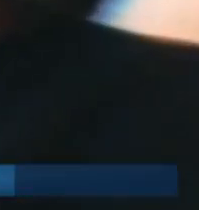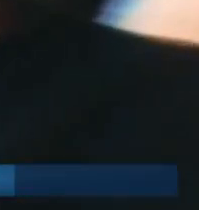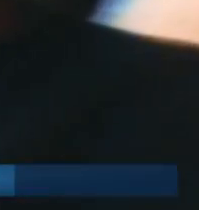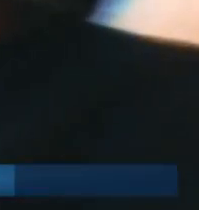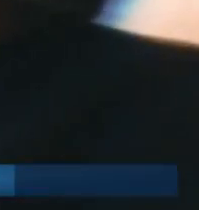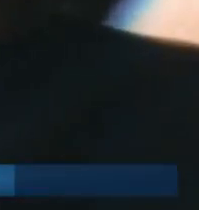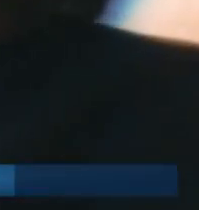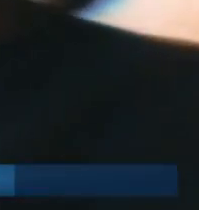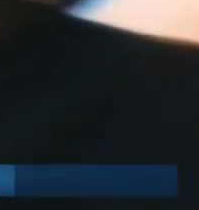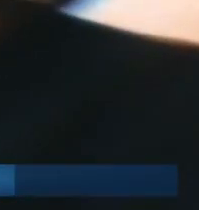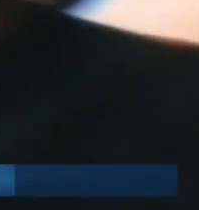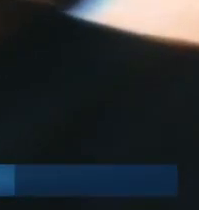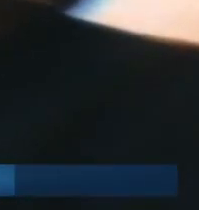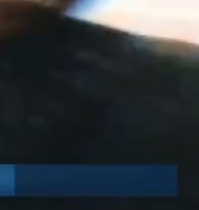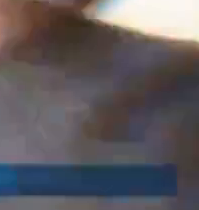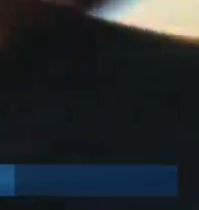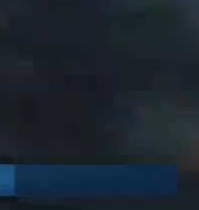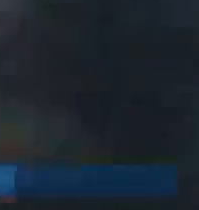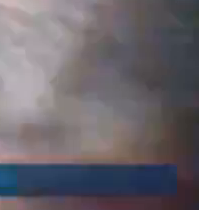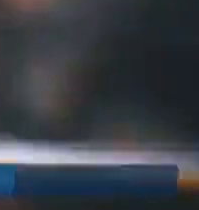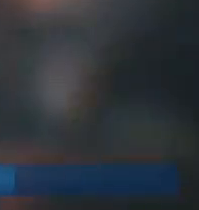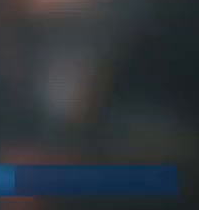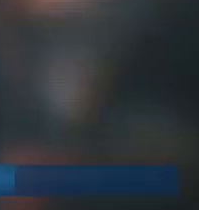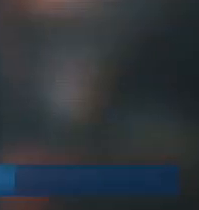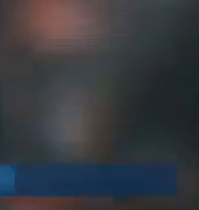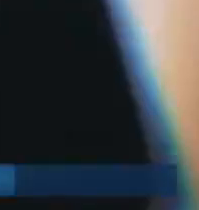Bugün benim çocuğum yaşasaydı 31 yaşında olacaktı.